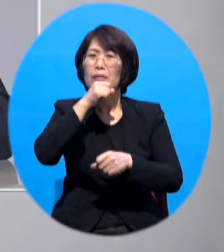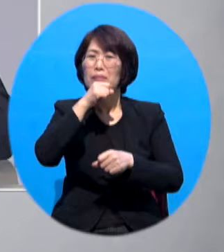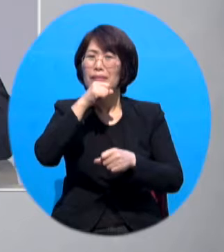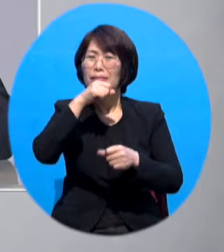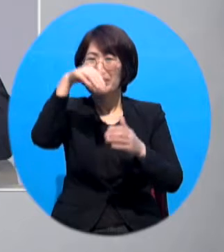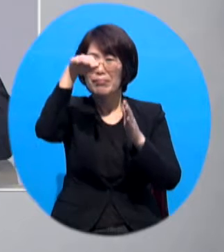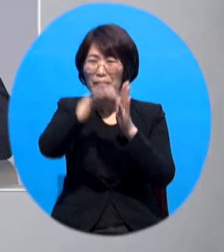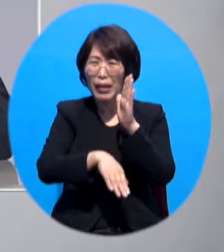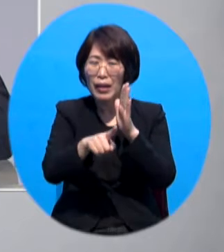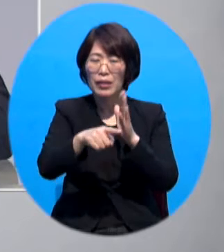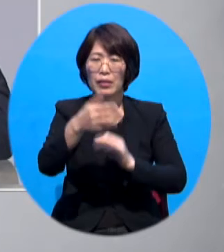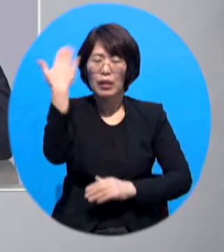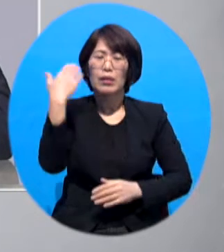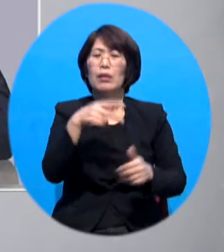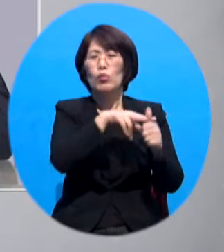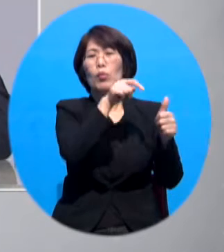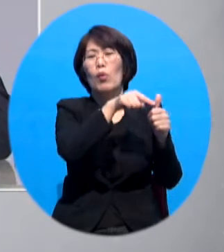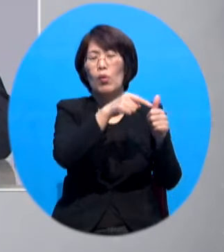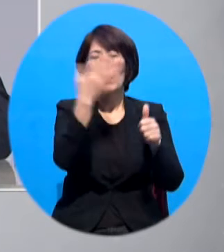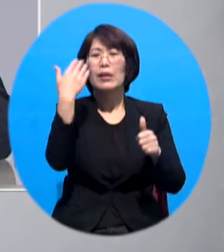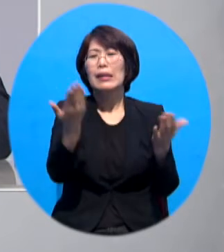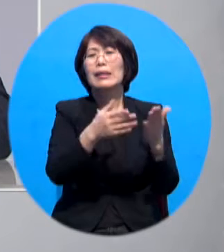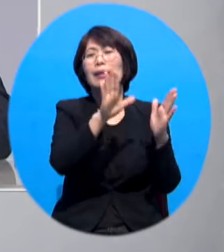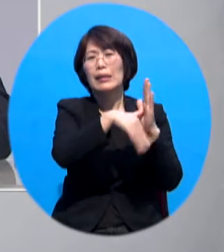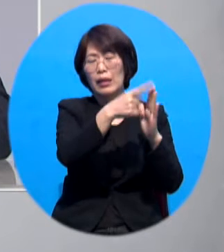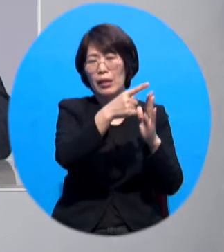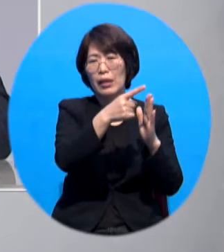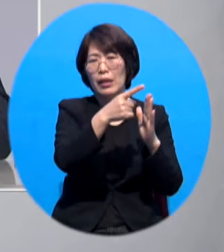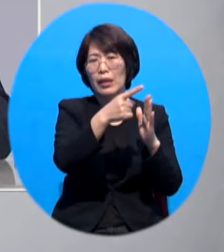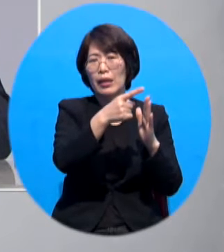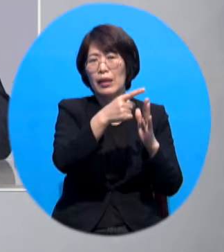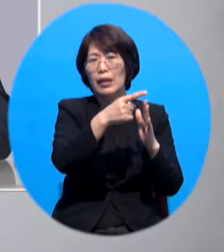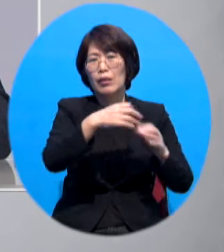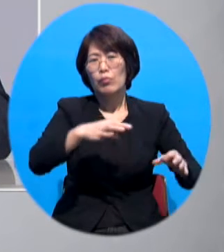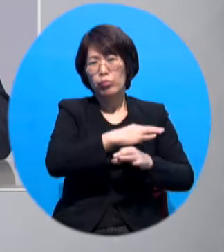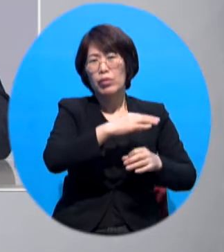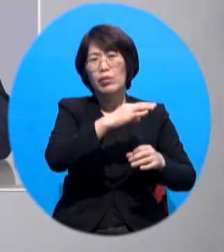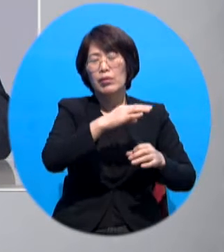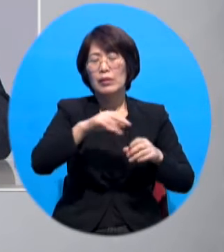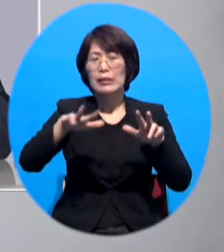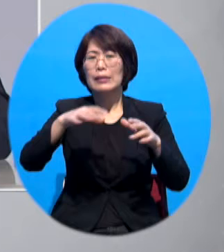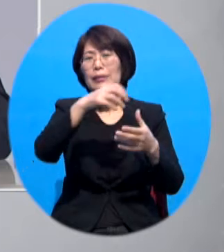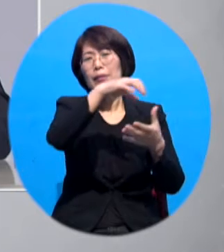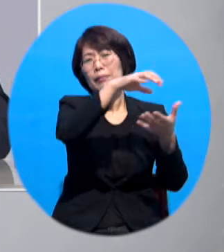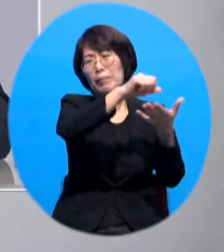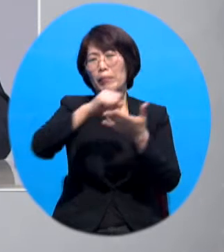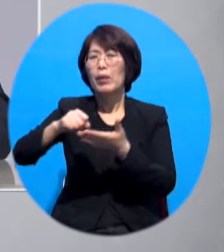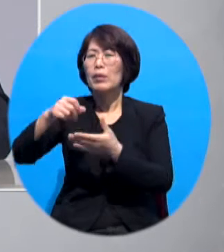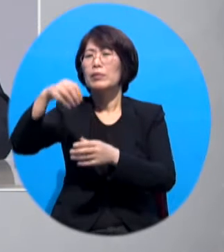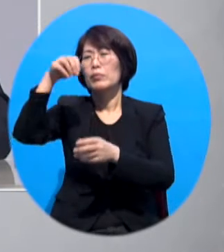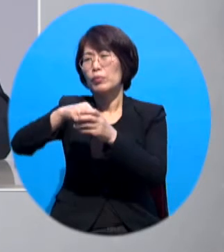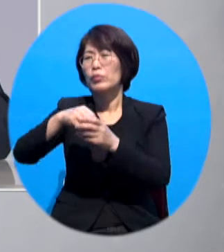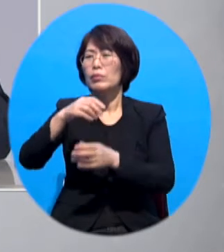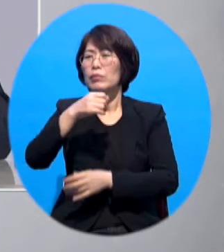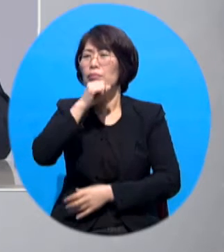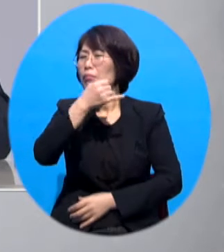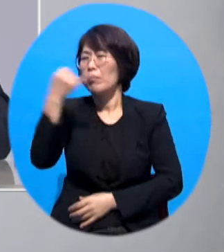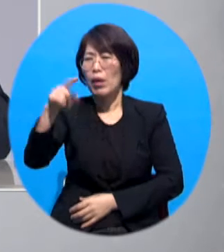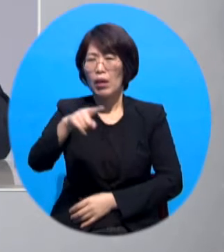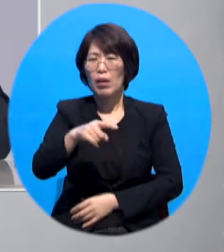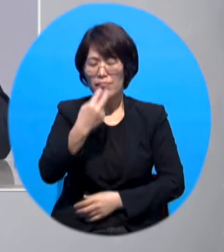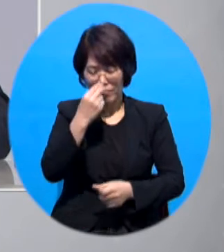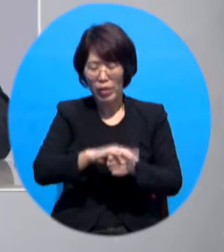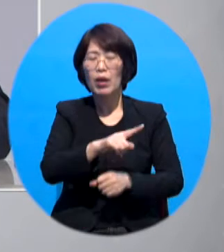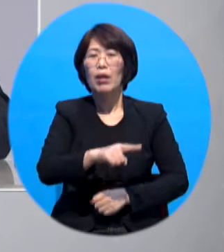비리 사건이 성 정도의 2011년도 청전 돼 반영 되서 나타난 겁니다 적반하장도 유분수지 라고 생각해요 그리고 아까